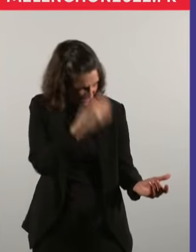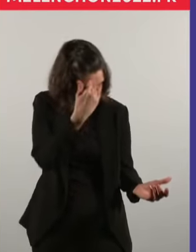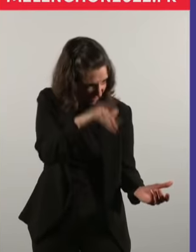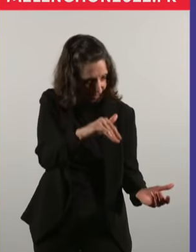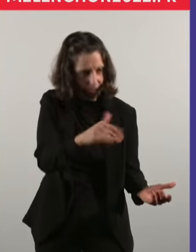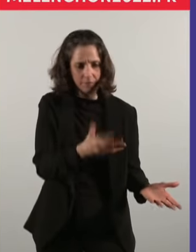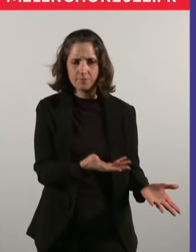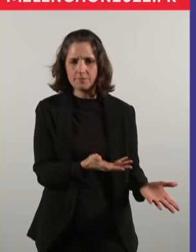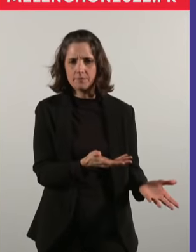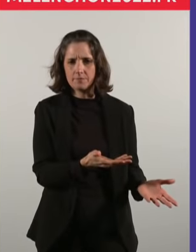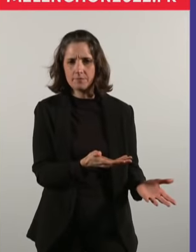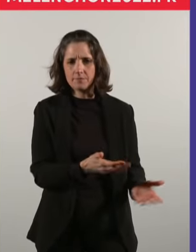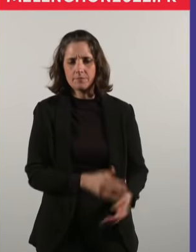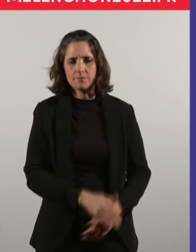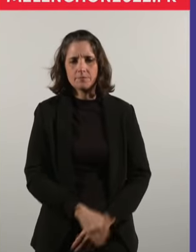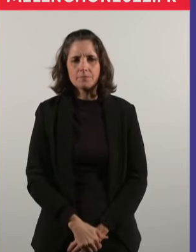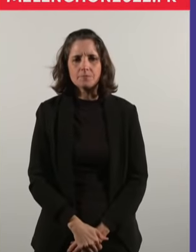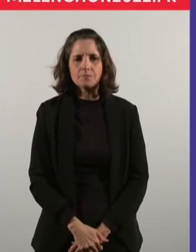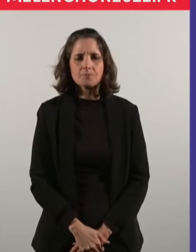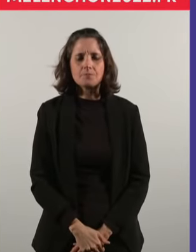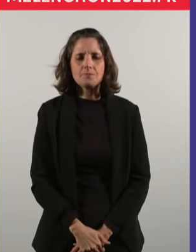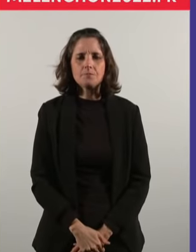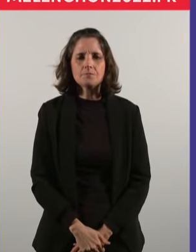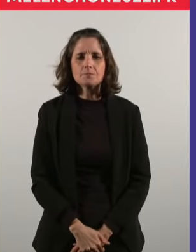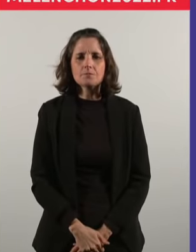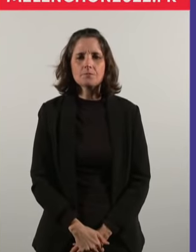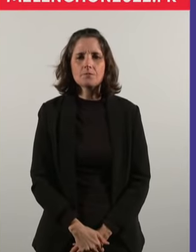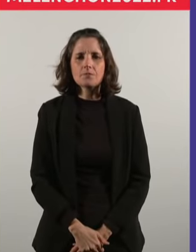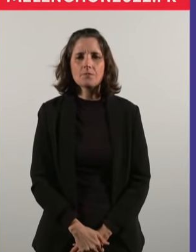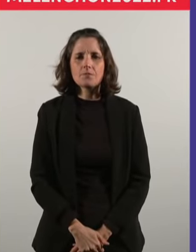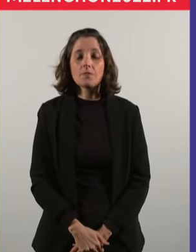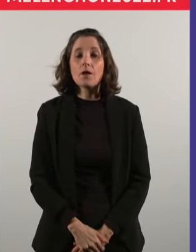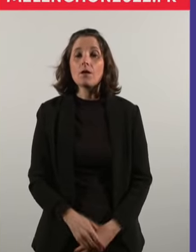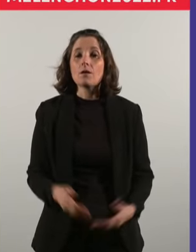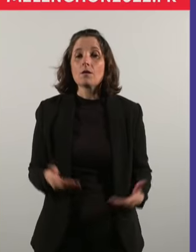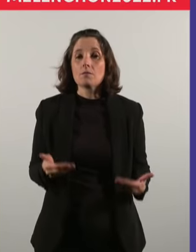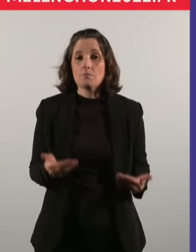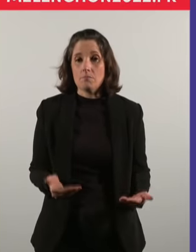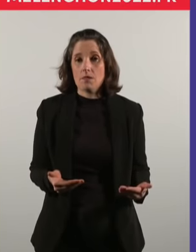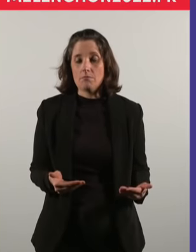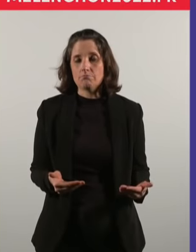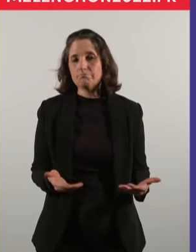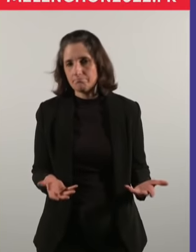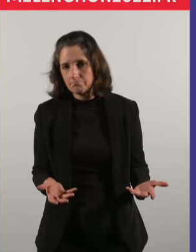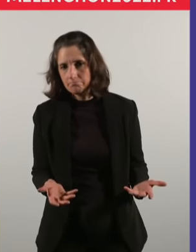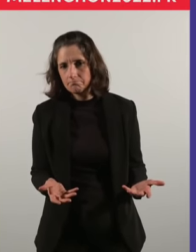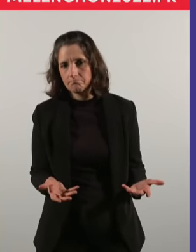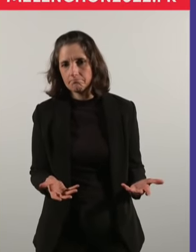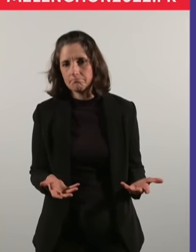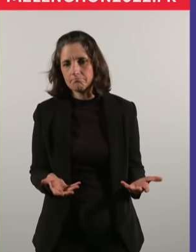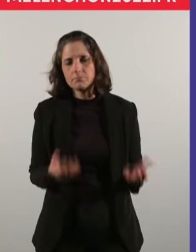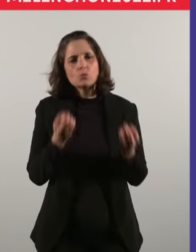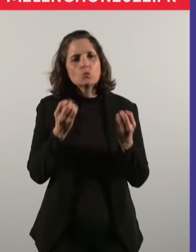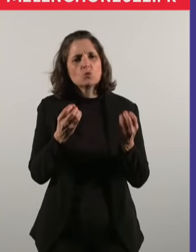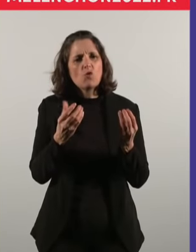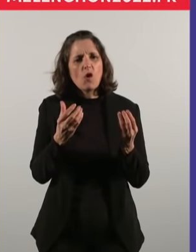je veux venir à cette idée qui, une fois de plus, surgit seulement sous l'angle de la peur.